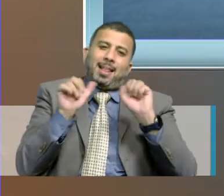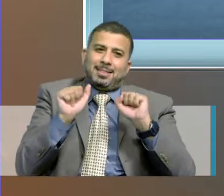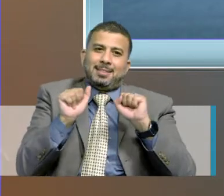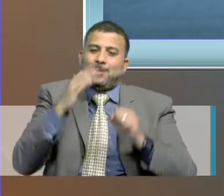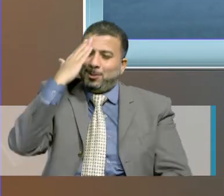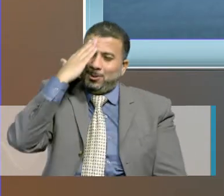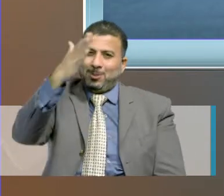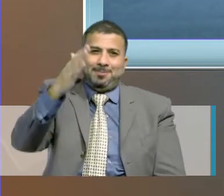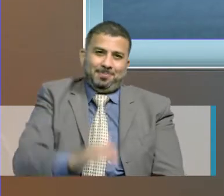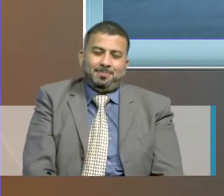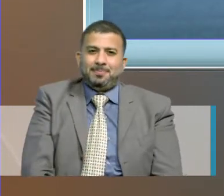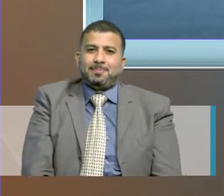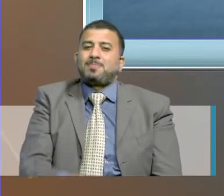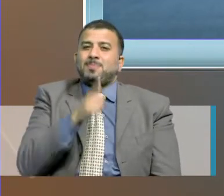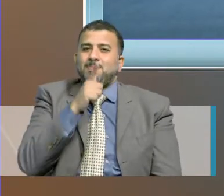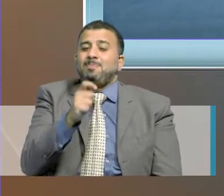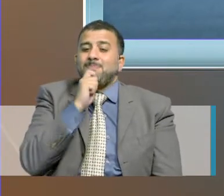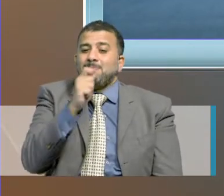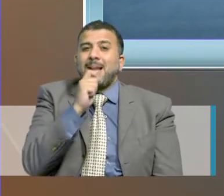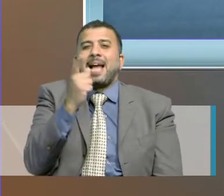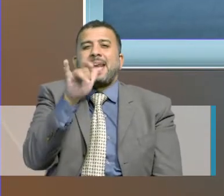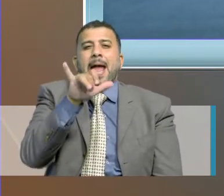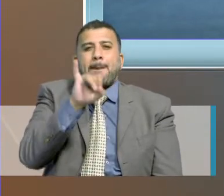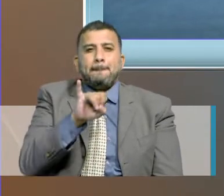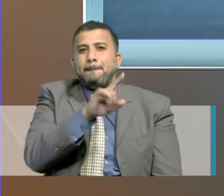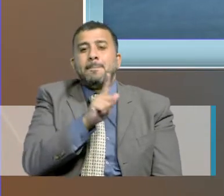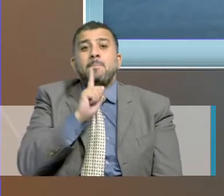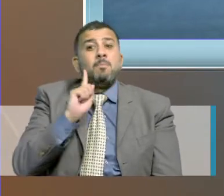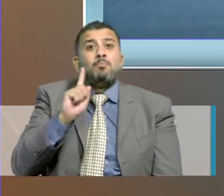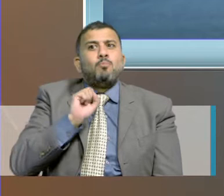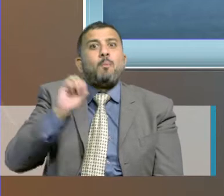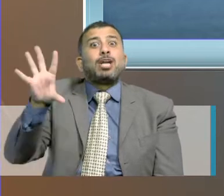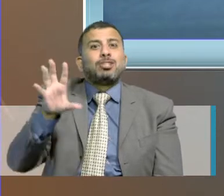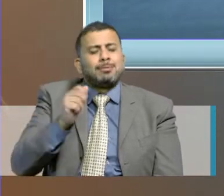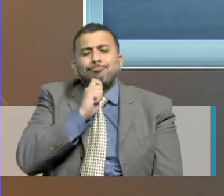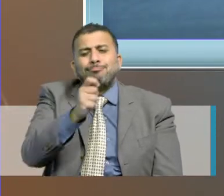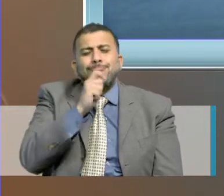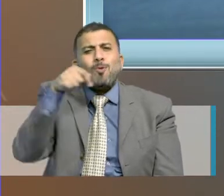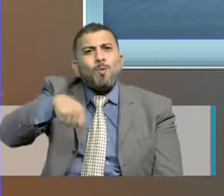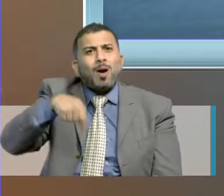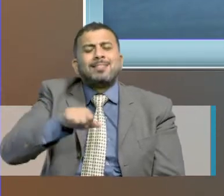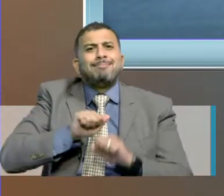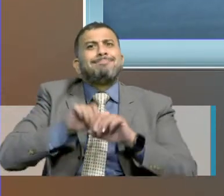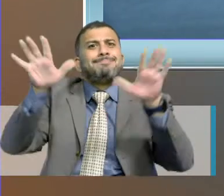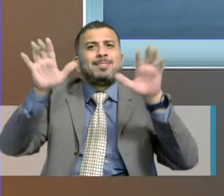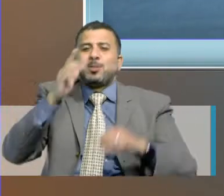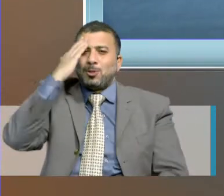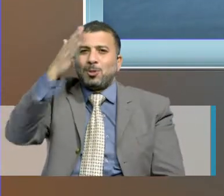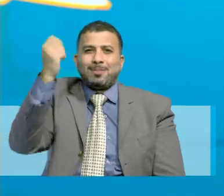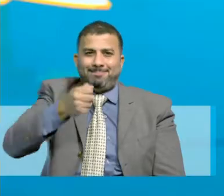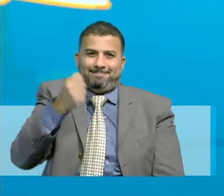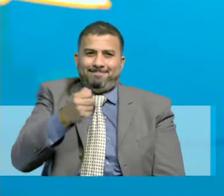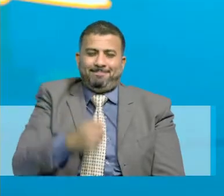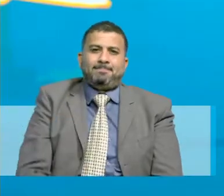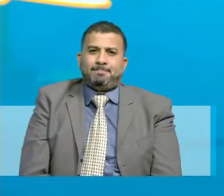نعم، كانت معنا من قلب الشارقة زميلة ريم عيسى في نقل مباشر لمهرجان الشارقة القرائي للطفل. شكرا لك ريم.